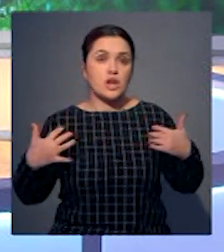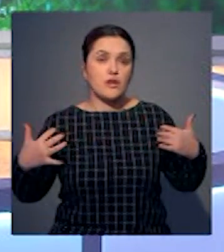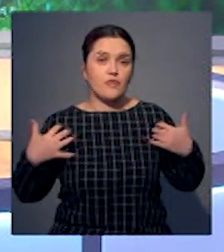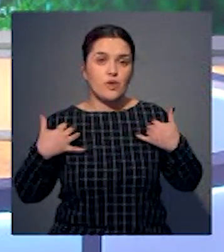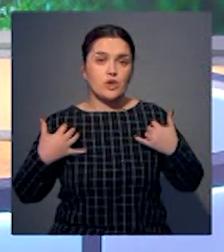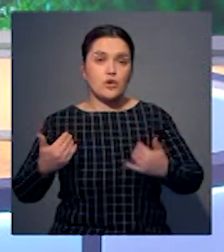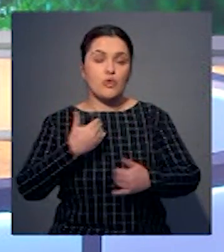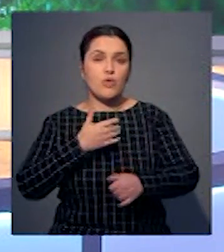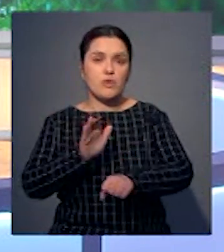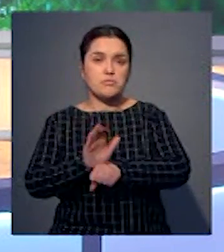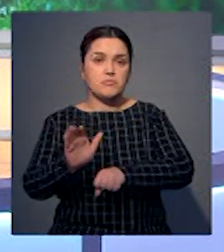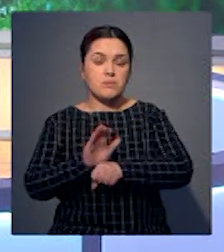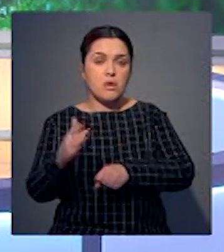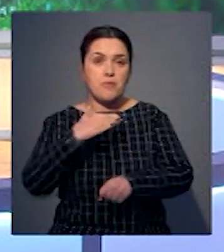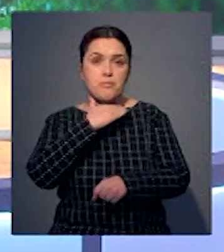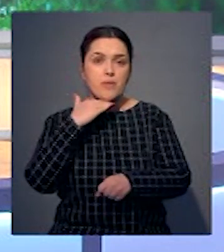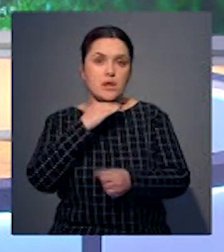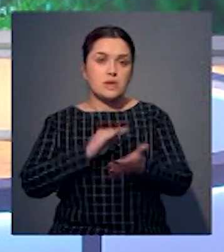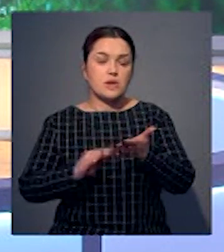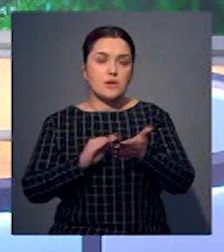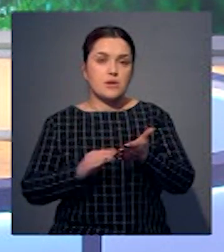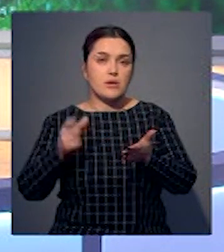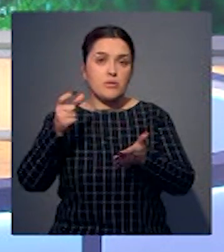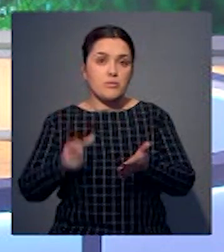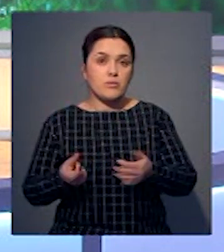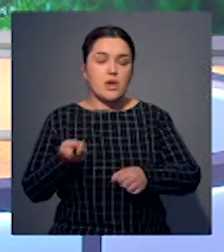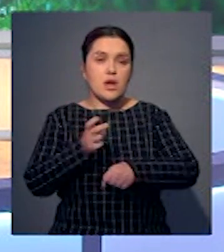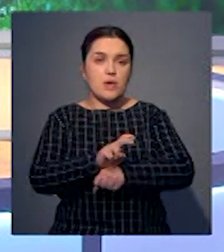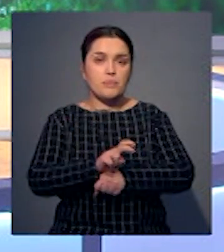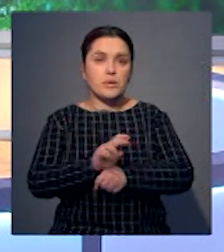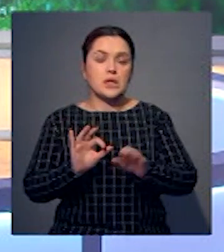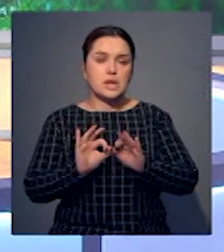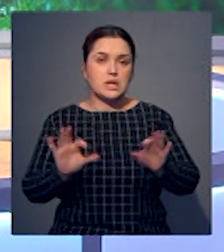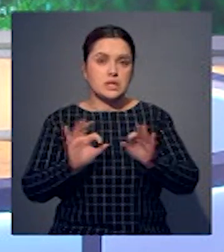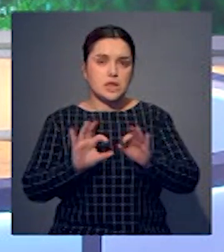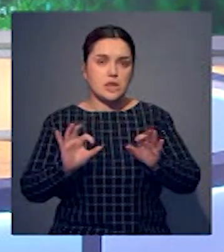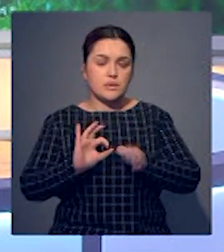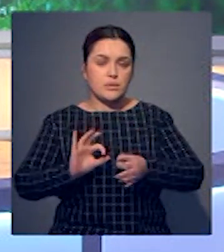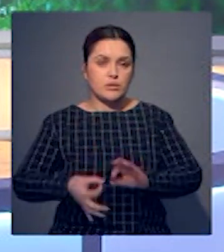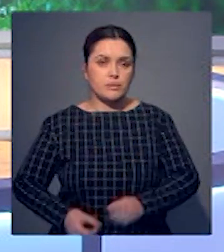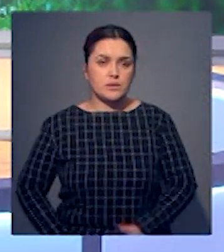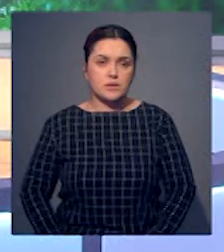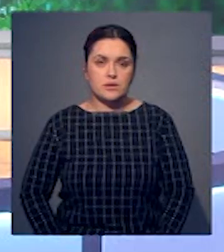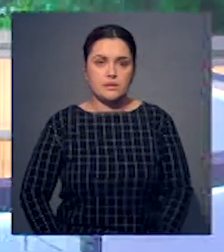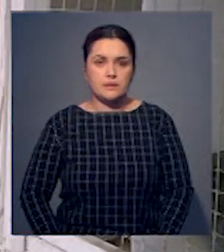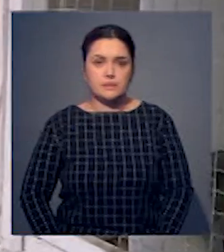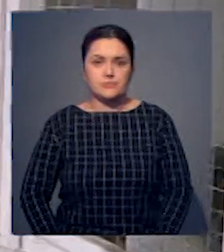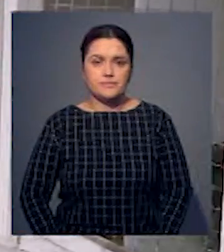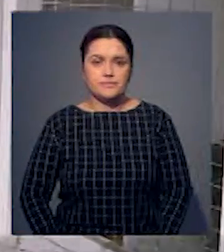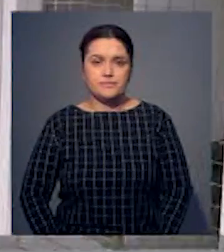и расширить географию поставок диетического мяса. Марина Золотарева побывала на ферме и расскажет подробности.